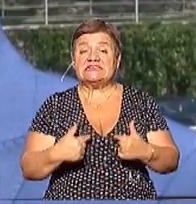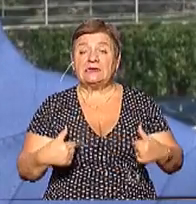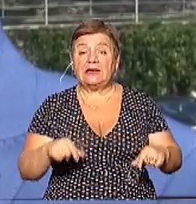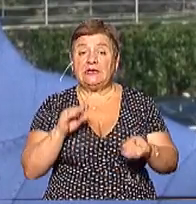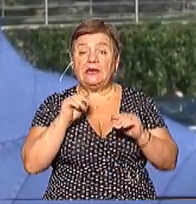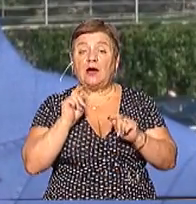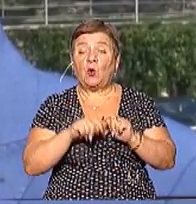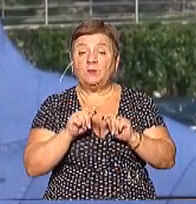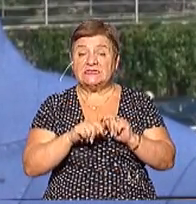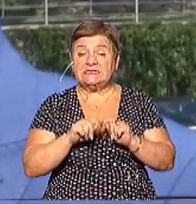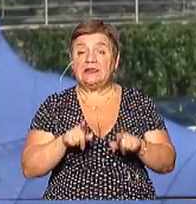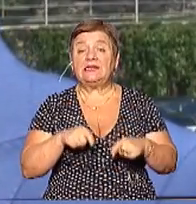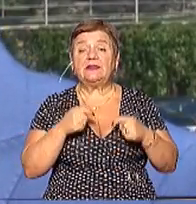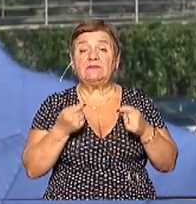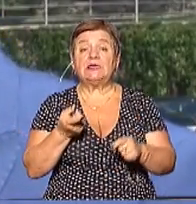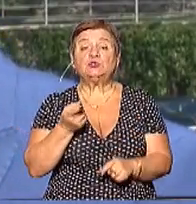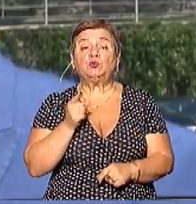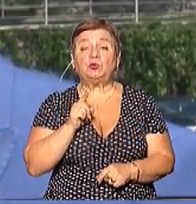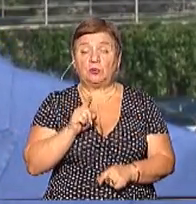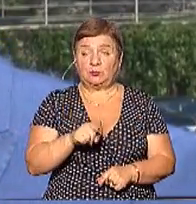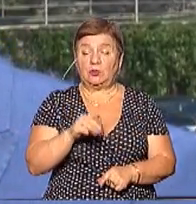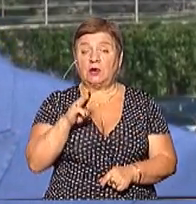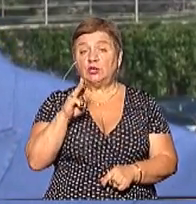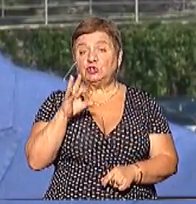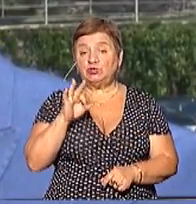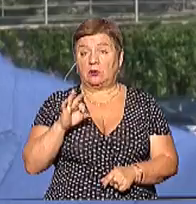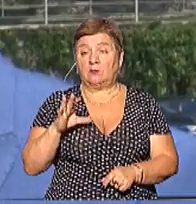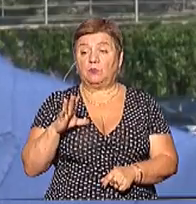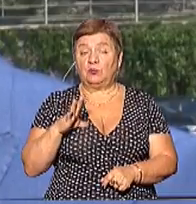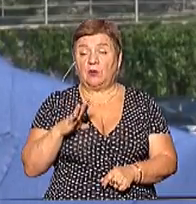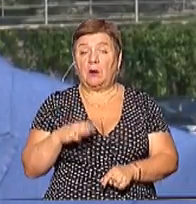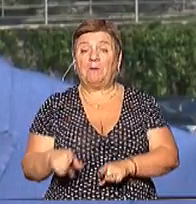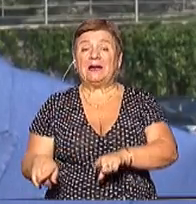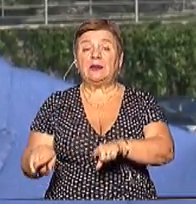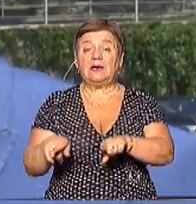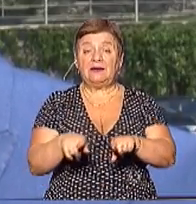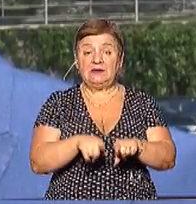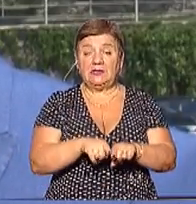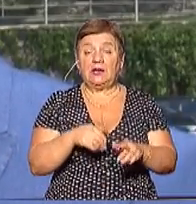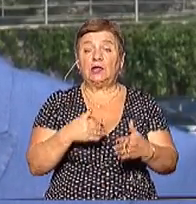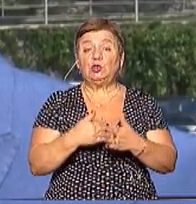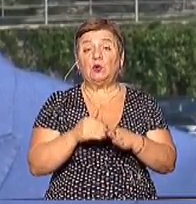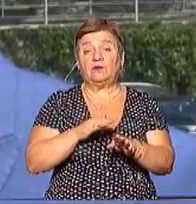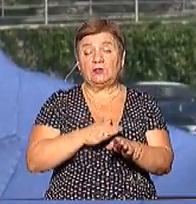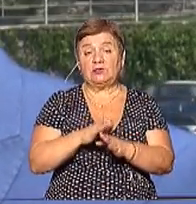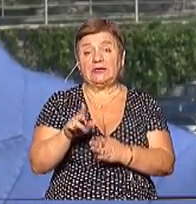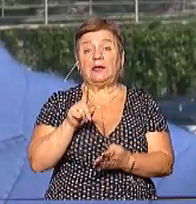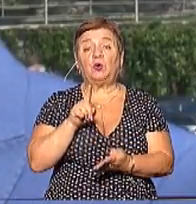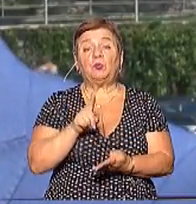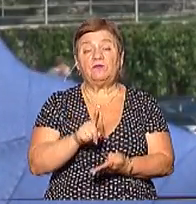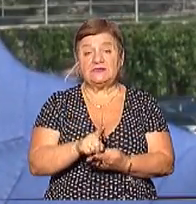надавалася перевага у тому, що були прирівняні до виконання